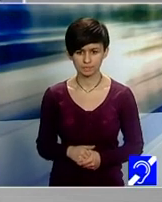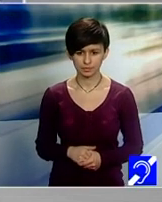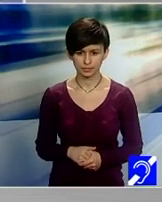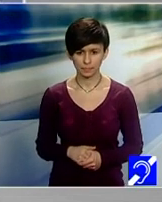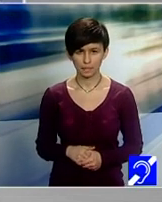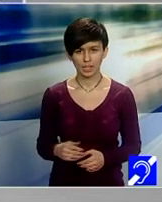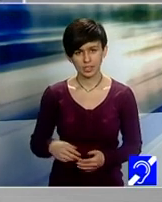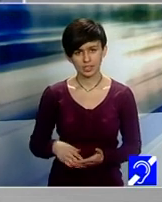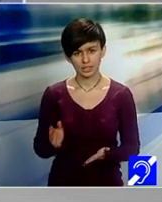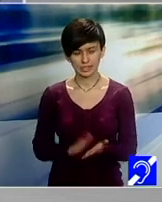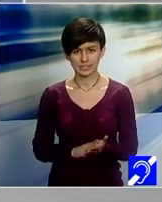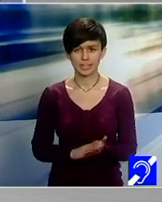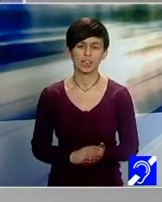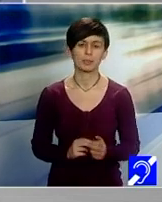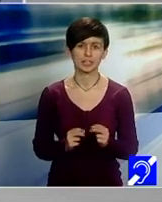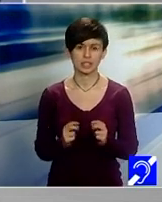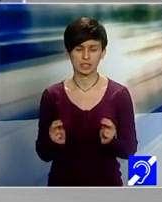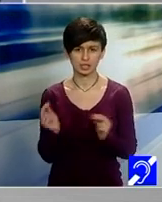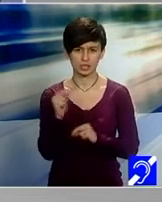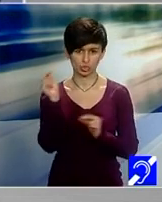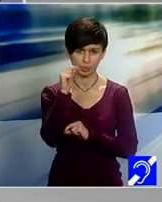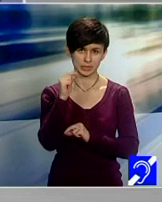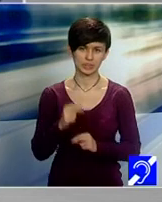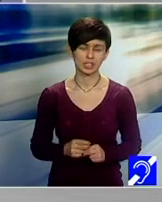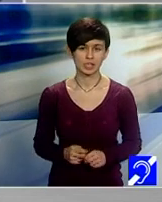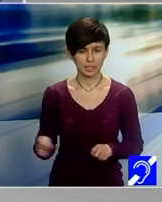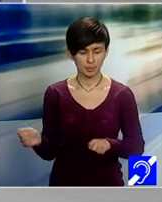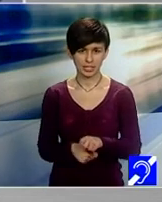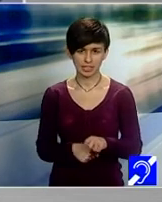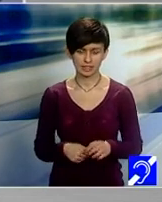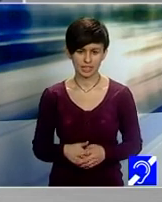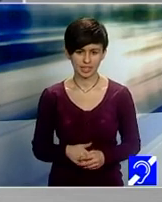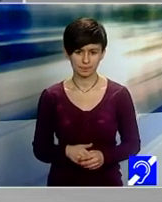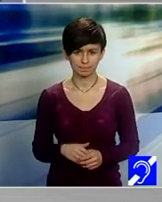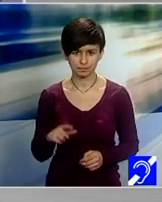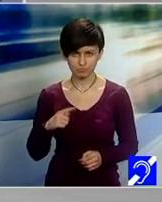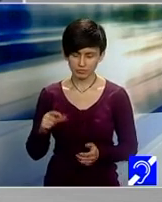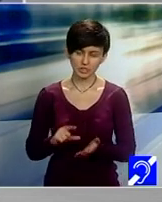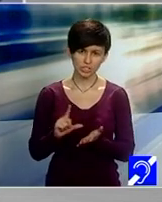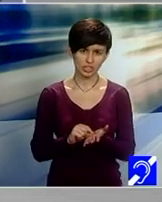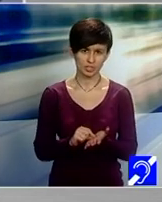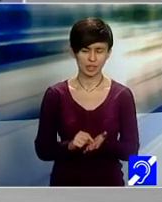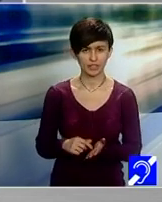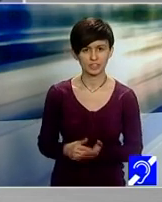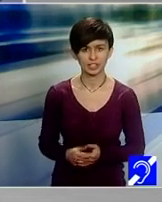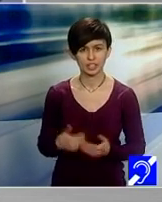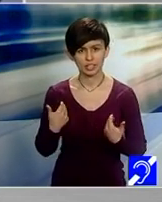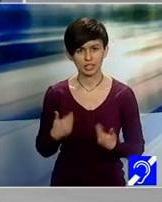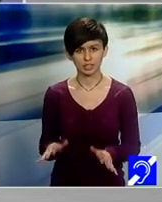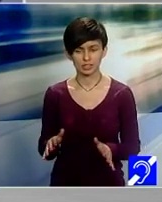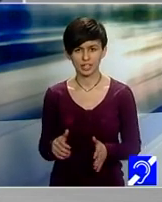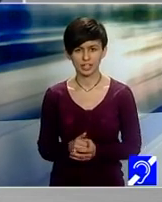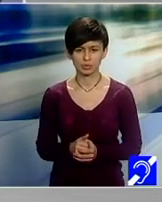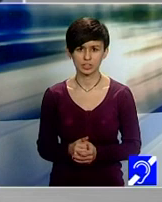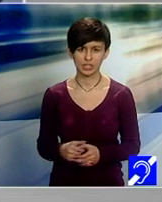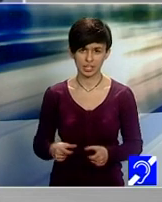ocupat de respectivul imobil, probabil că s-a deteriorat și este mult mai ieftin pentru ei să renunțe la imobil. Ori legea aceasta în mod cel n-a